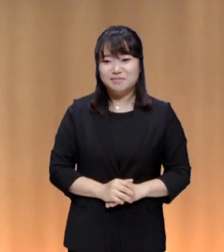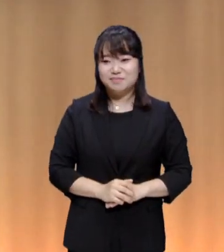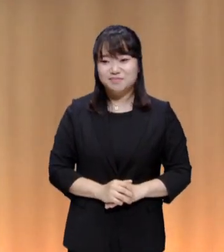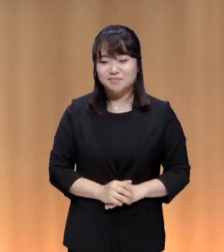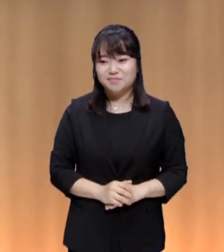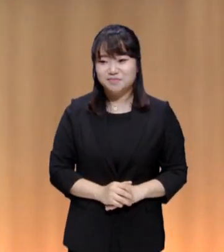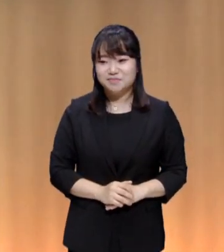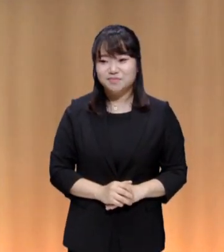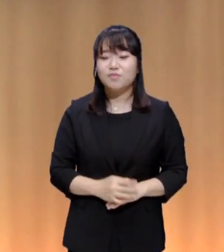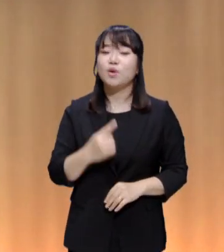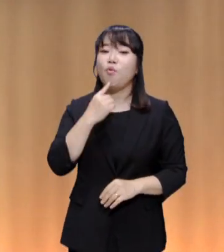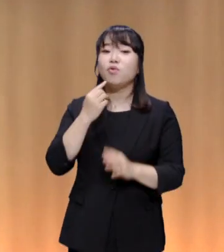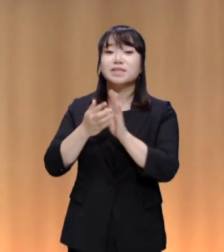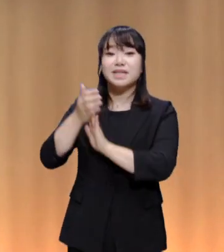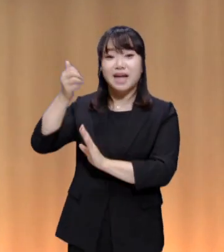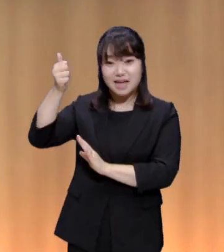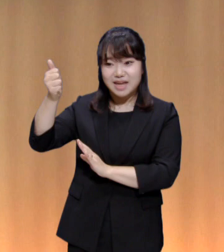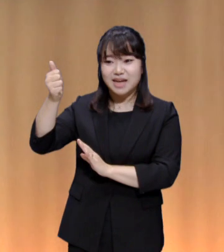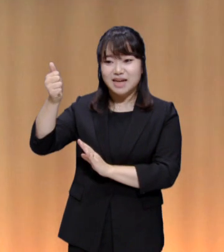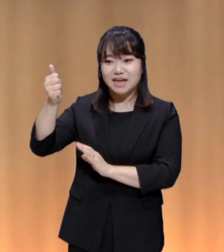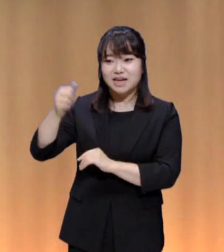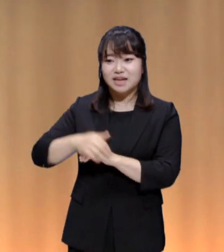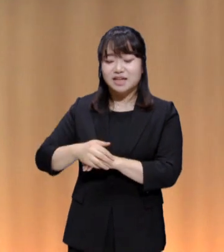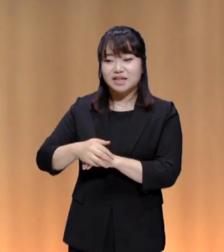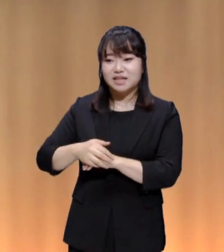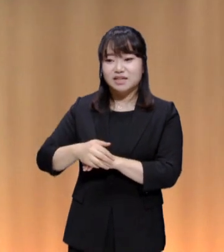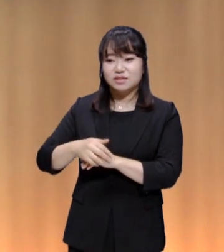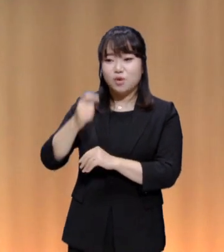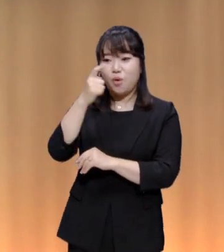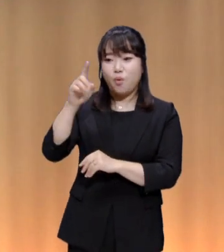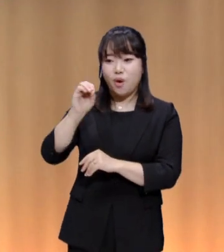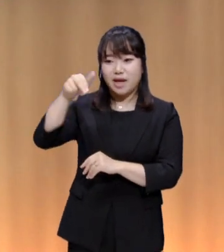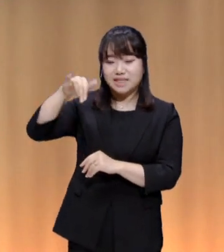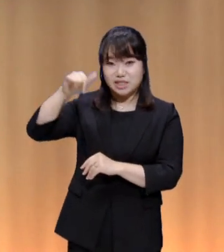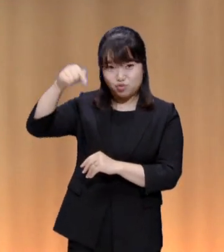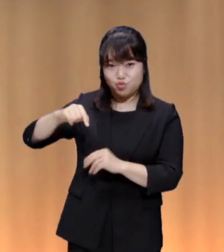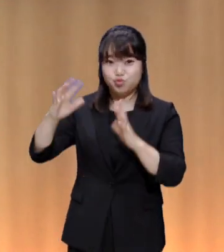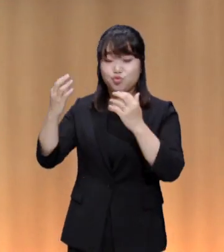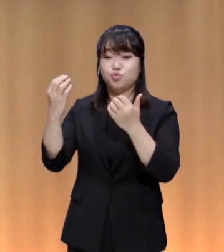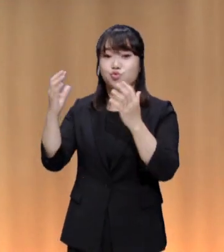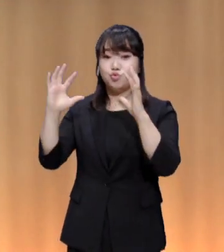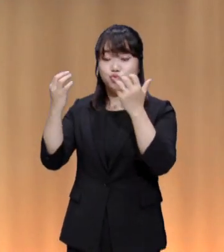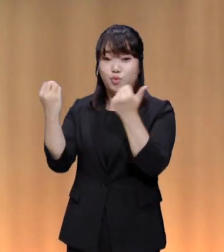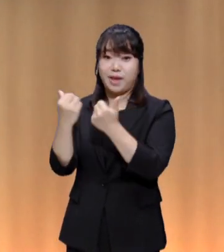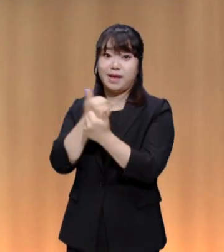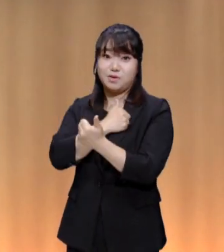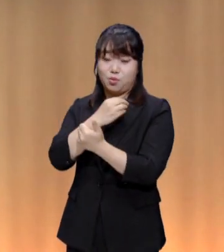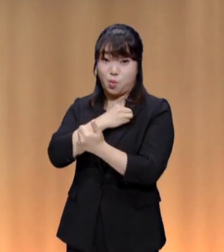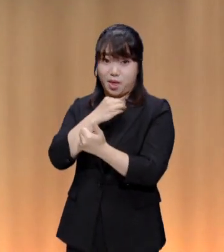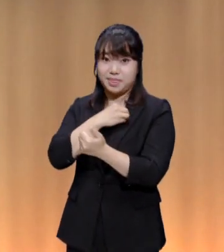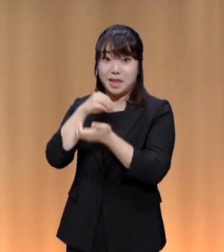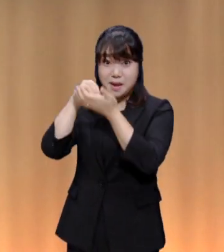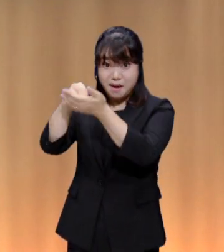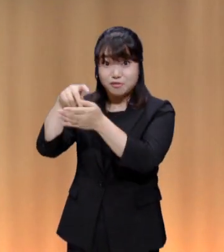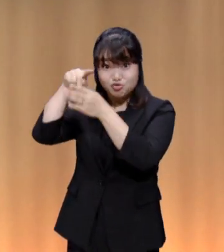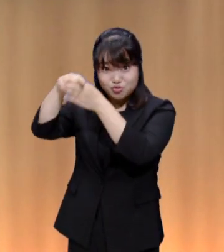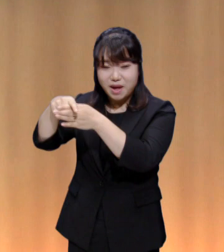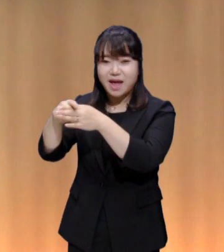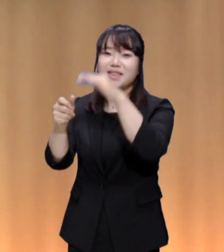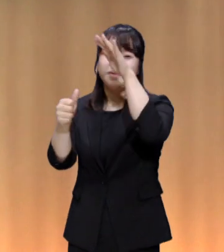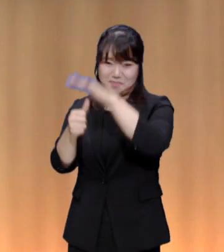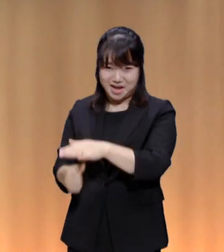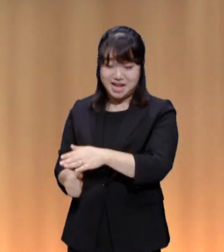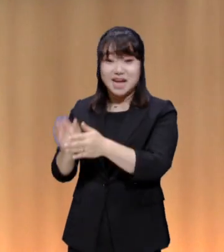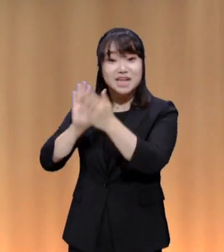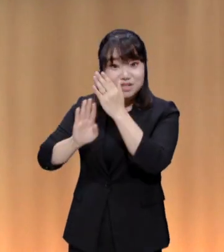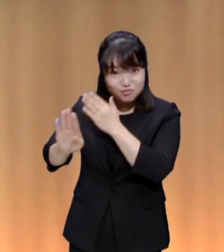이제 또 오세훈 시장께서 이제 강진구에서 국회의원 떨어지셨잖아요. 낙선하시고 이후에 이제 서울시장을 이제 출마하시게